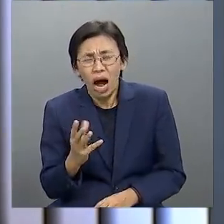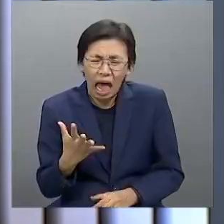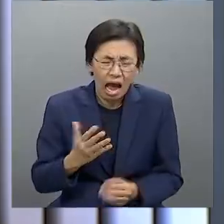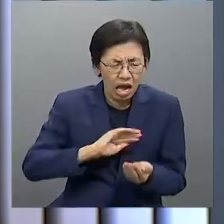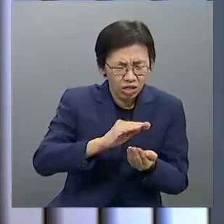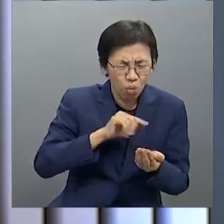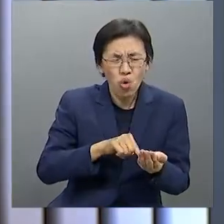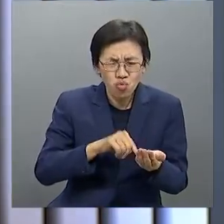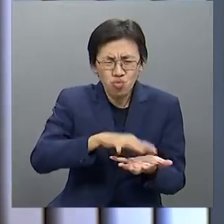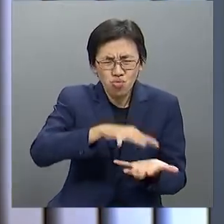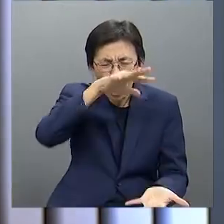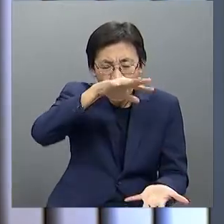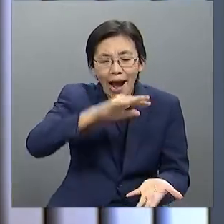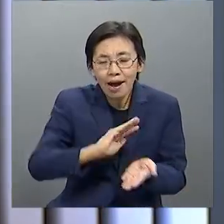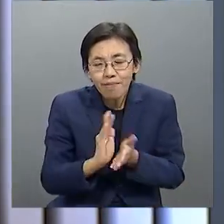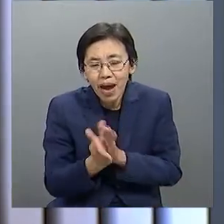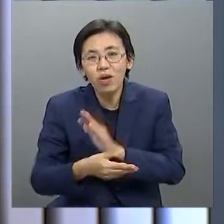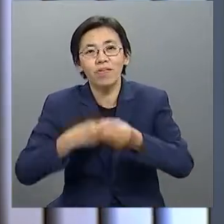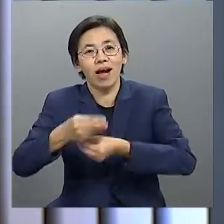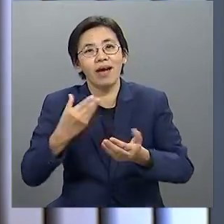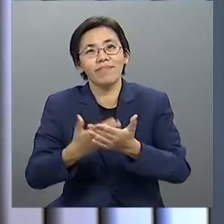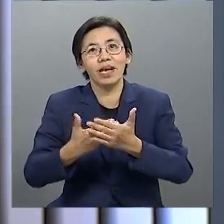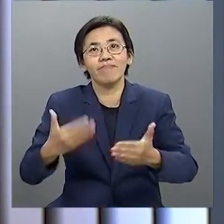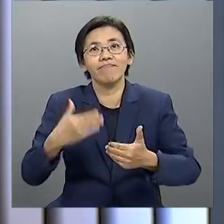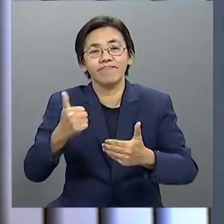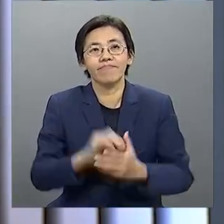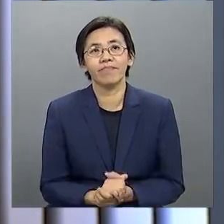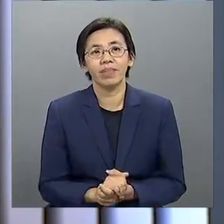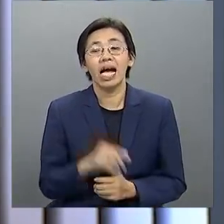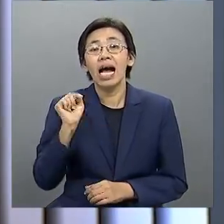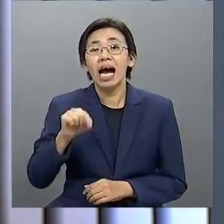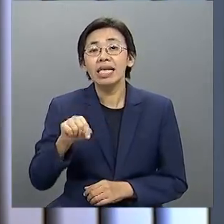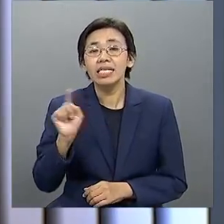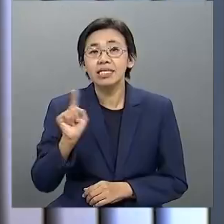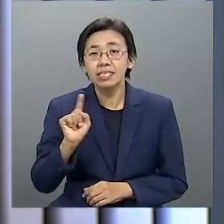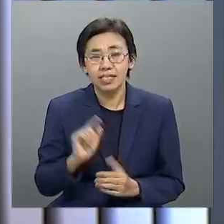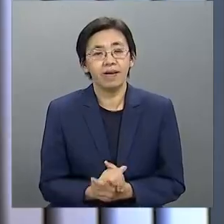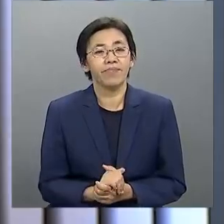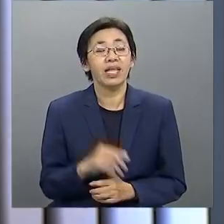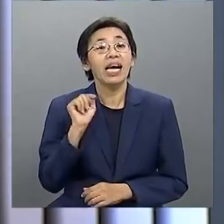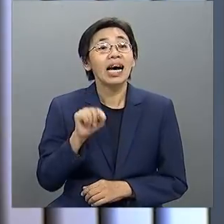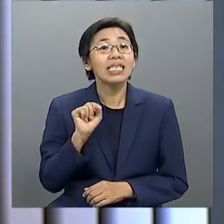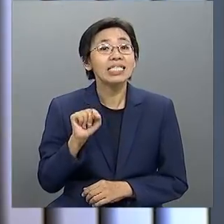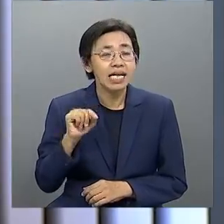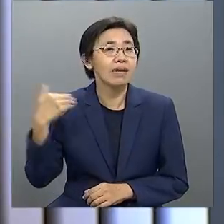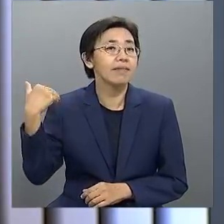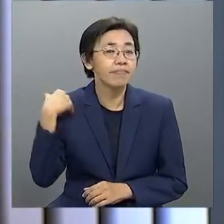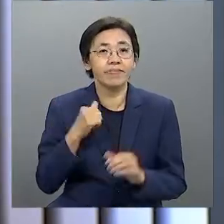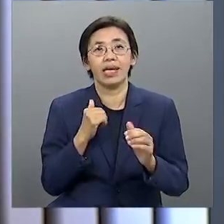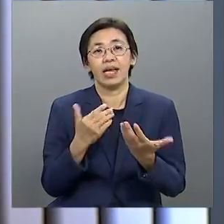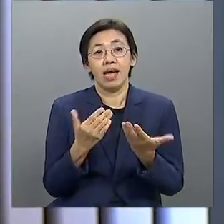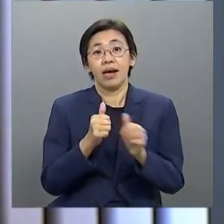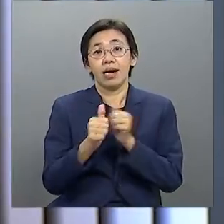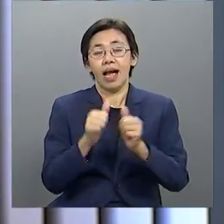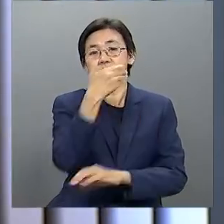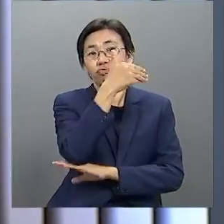ได้เงินเพิ่มนะครับคุณผู้ชมครับพากันมาดูกันที่การละเล่นกันหน่อยครับการวิ่งว่าวของทีมไทยท่านนะครับเขาไปแข่งระดับนานาชาติมาเลยแล้วก็คร